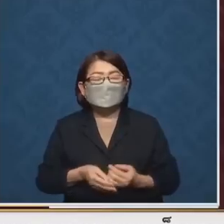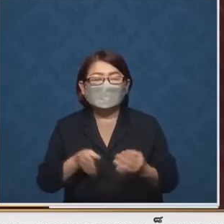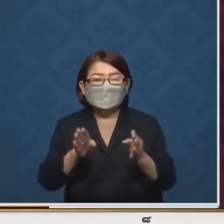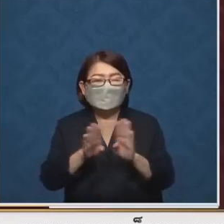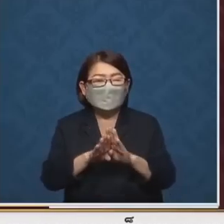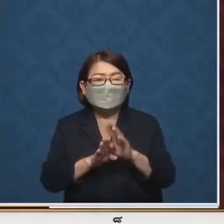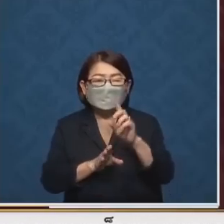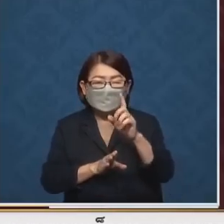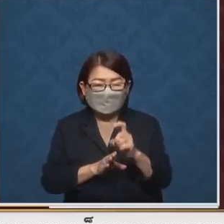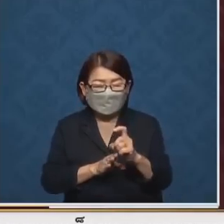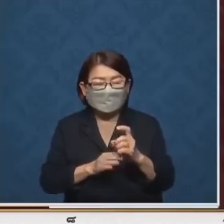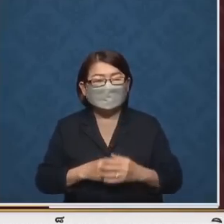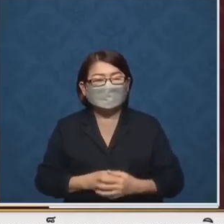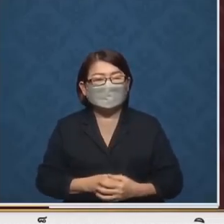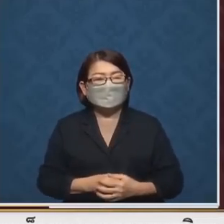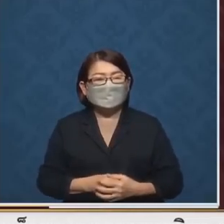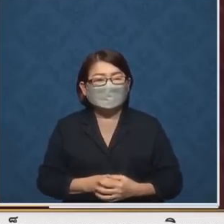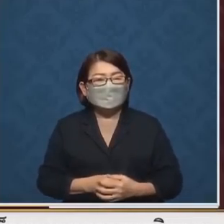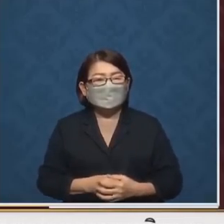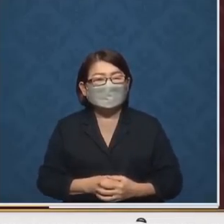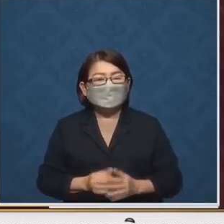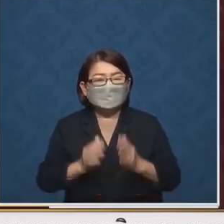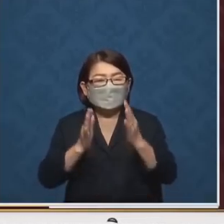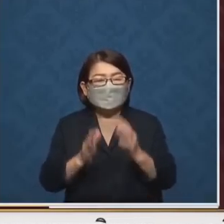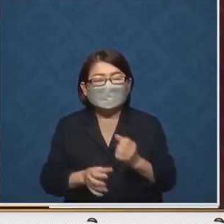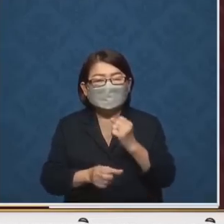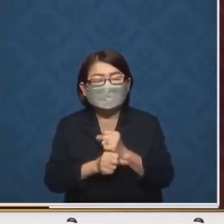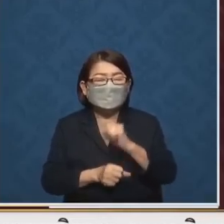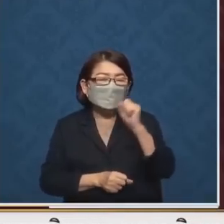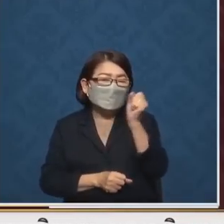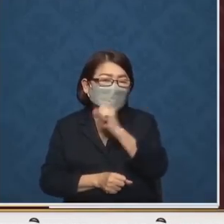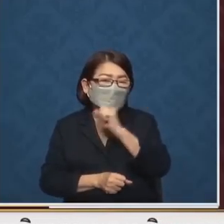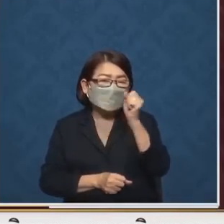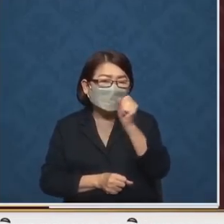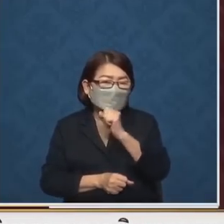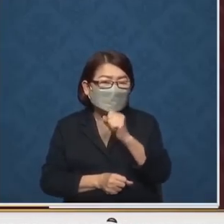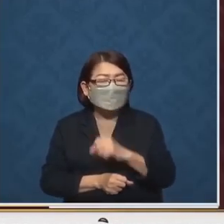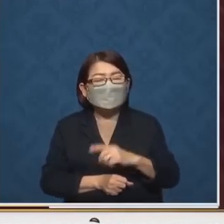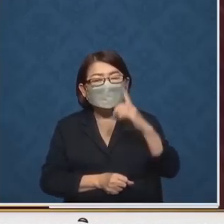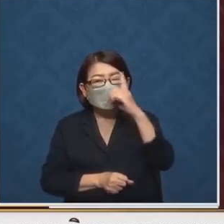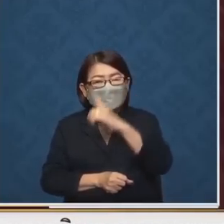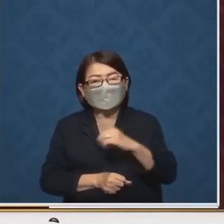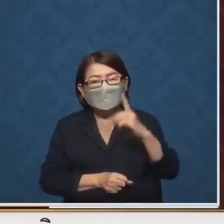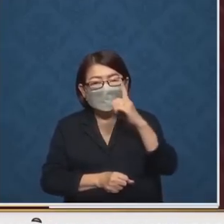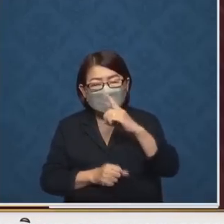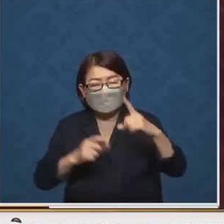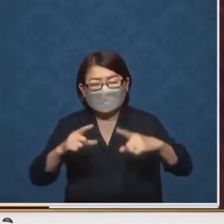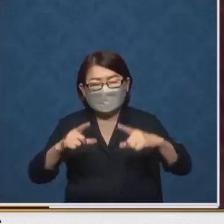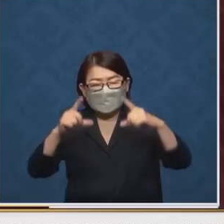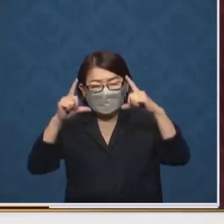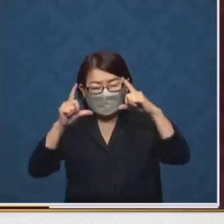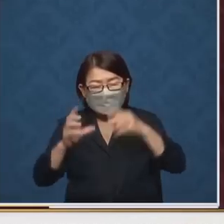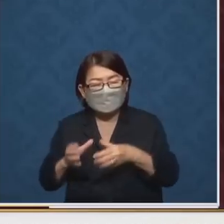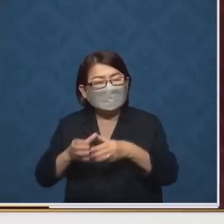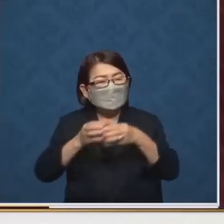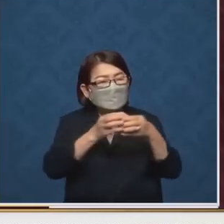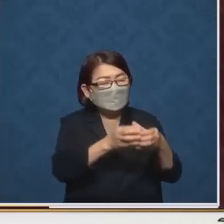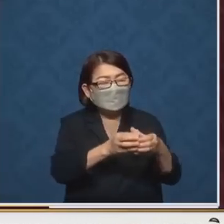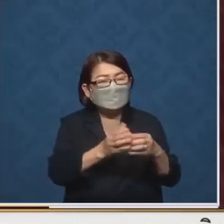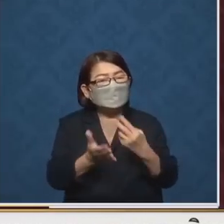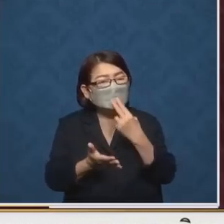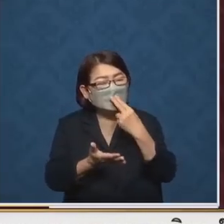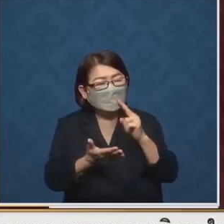บนักร้องนักร้องดังคนบันเทิงแหมาที่สภานี้ยื้นทงสือ